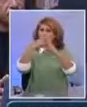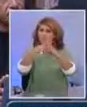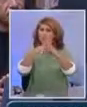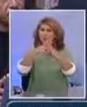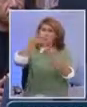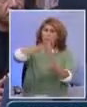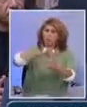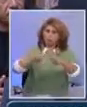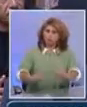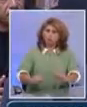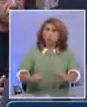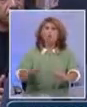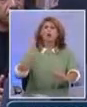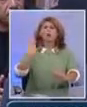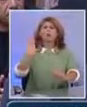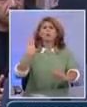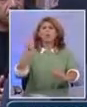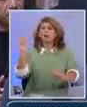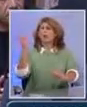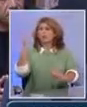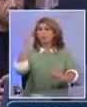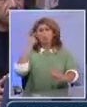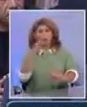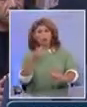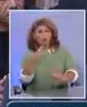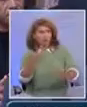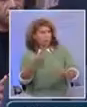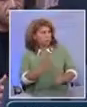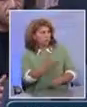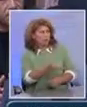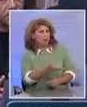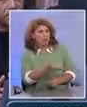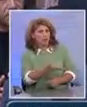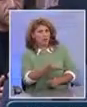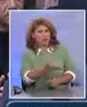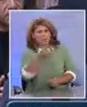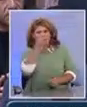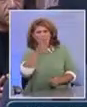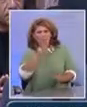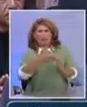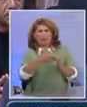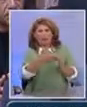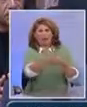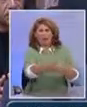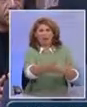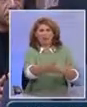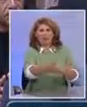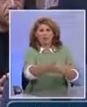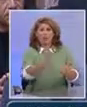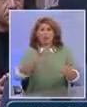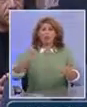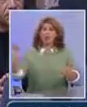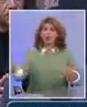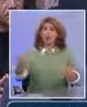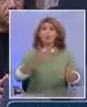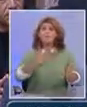πόλεις, ούτε κανένας φρόνιμος μας είπε πού πάτε εδώ να πολεμήσετε με σιτοκάρα βαβατσέλα. Αλλά ως μια βροχή έπεσε εις όλους μας